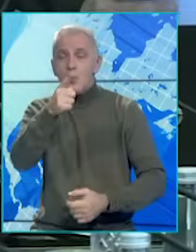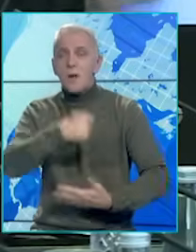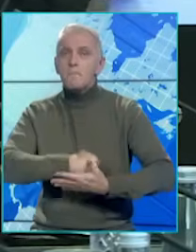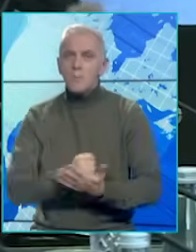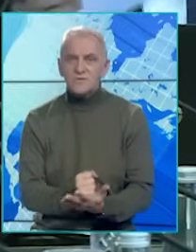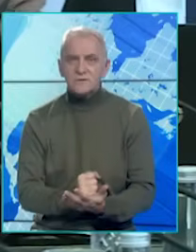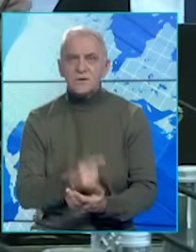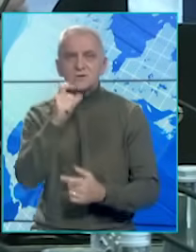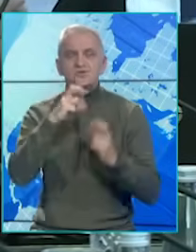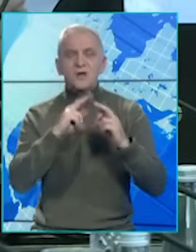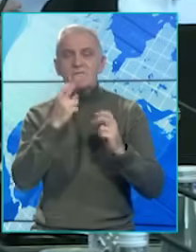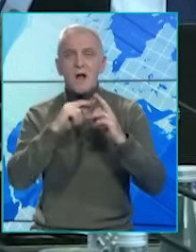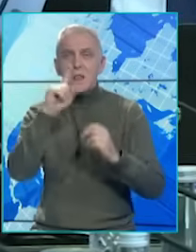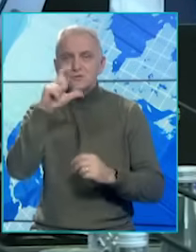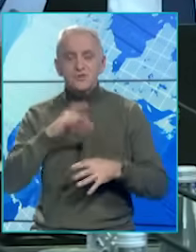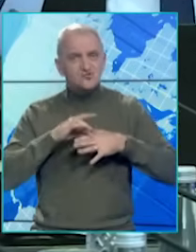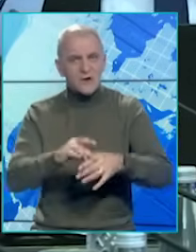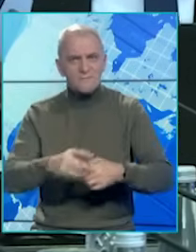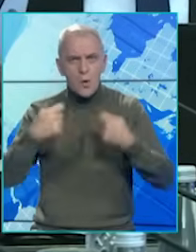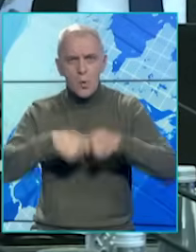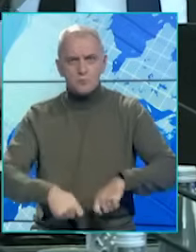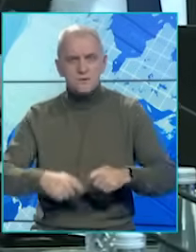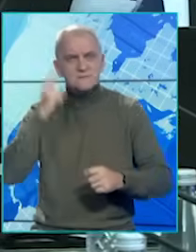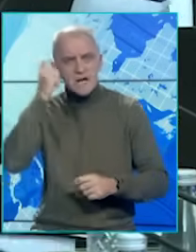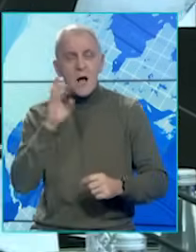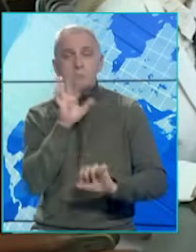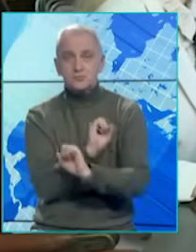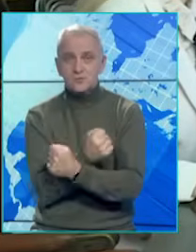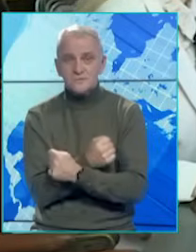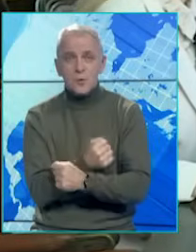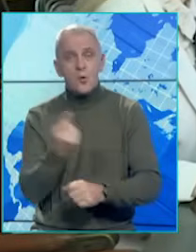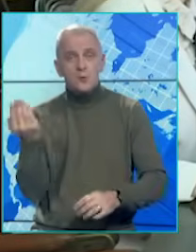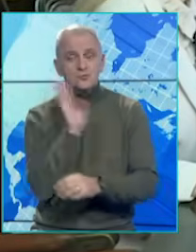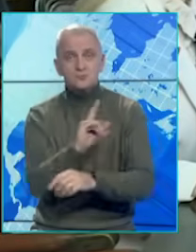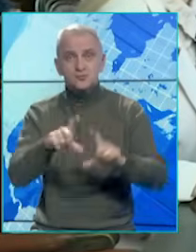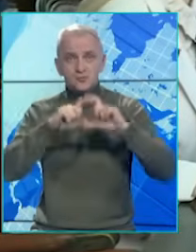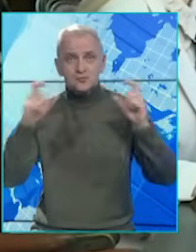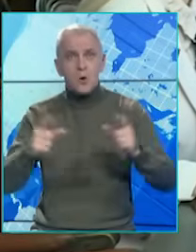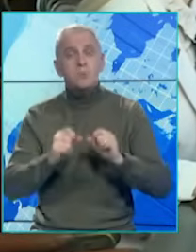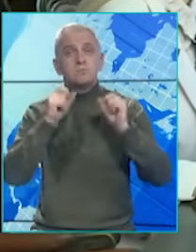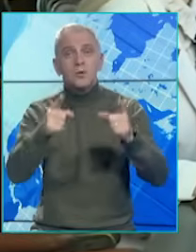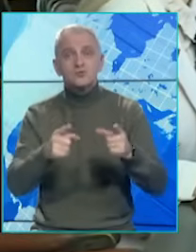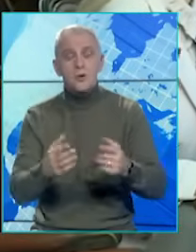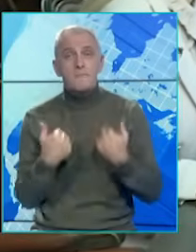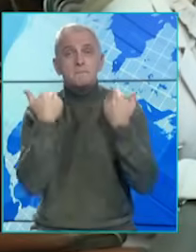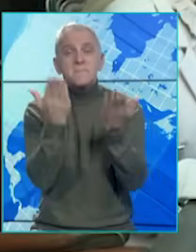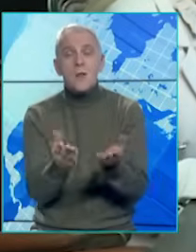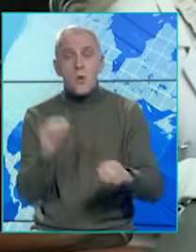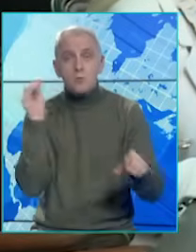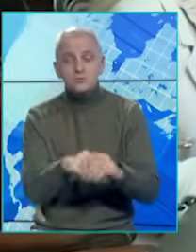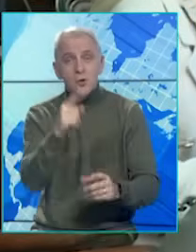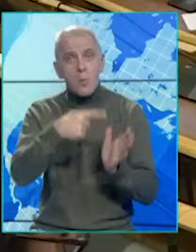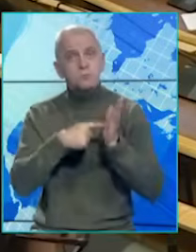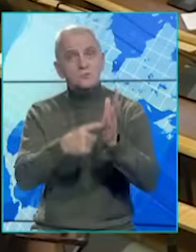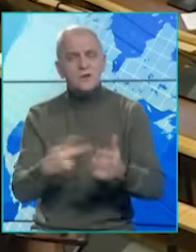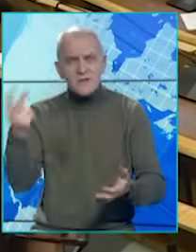mora potvrditi. Admir Čavalić, šef kluba Stranke za Bosnu i Hercegovinu u zastupničkom domu, poručuje da prijedlog proračuna